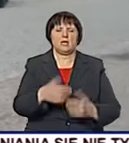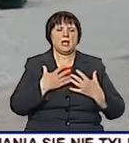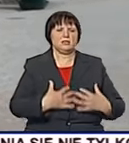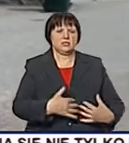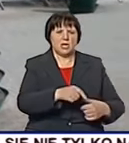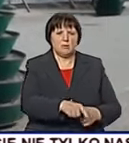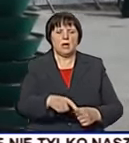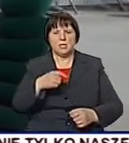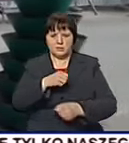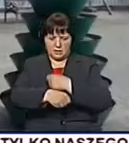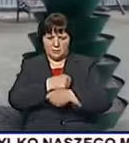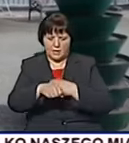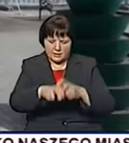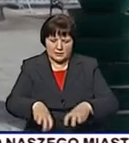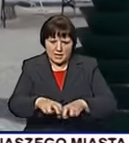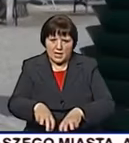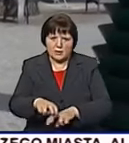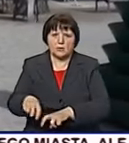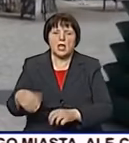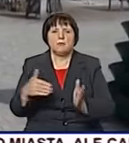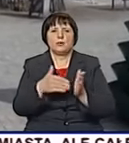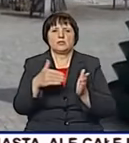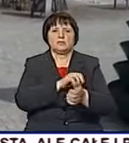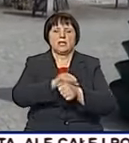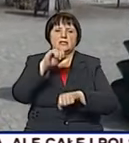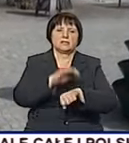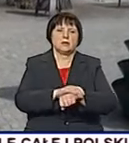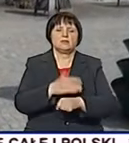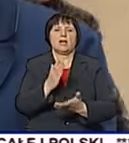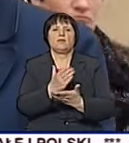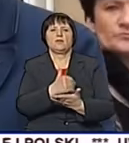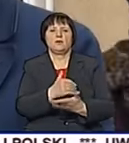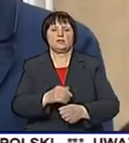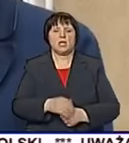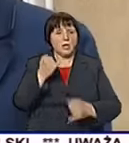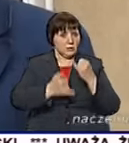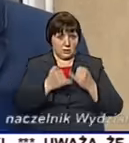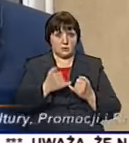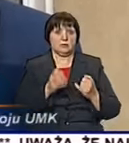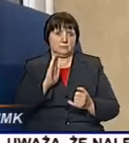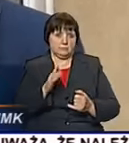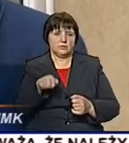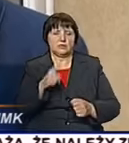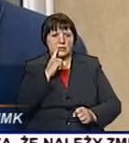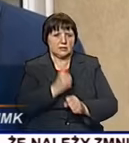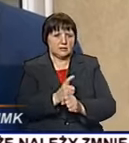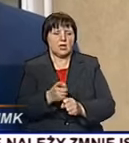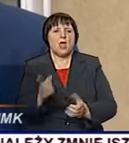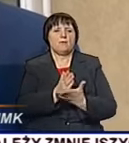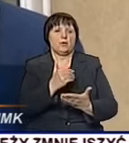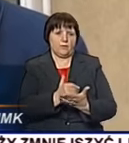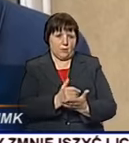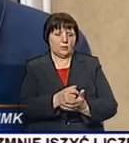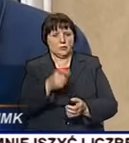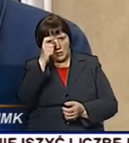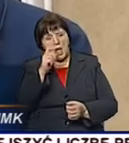prac archeologicznych w miejscu budowy fontanny potrzebna jest zgoda wojewody. Jeżeli okaże się, że zostanie taka decyzja wojewody wydana w